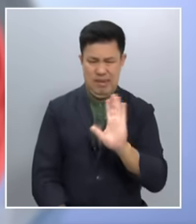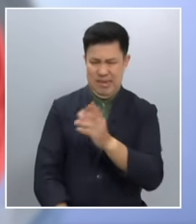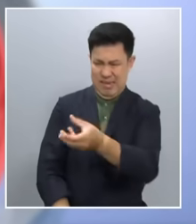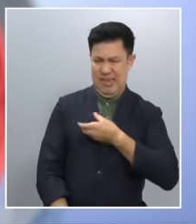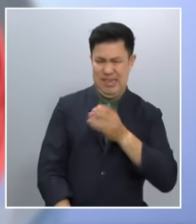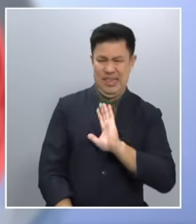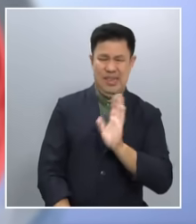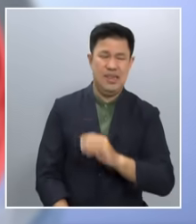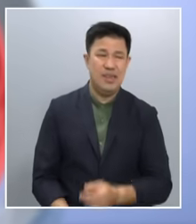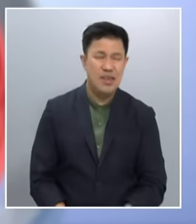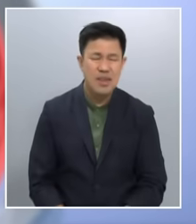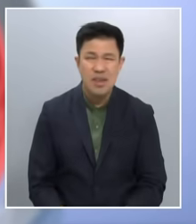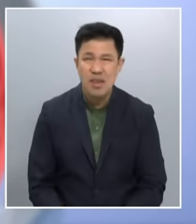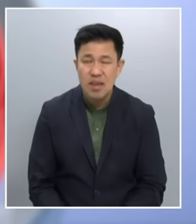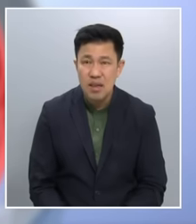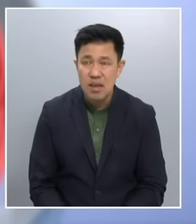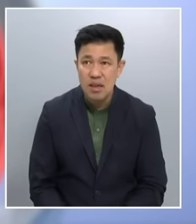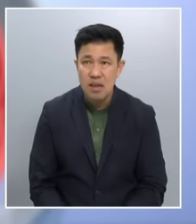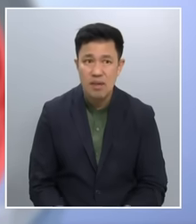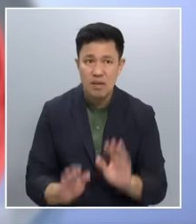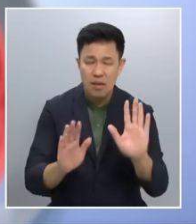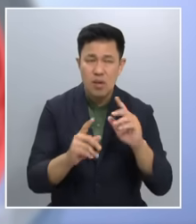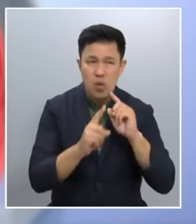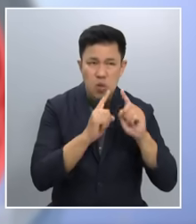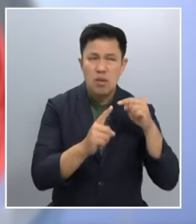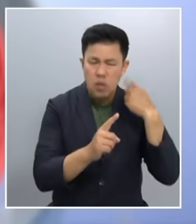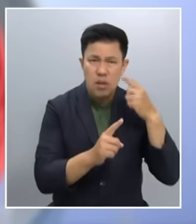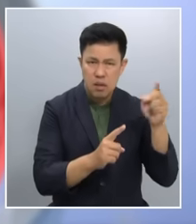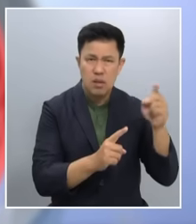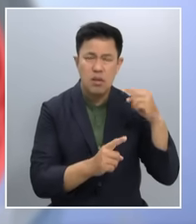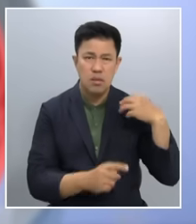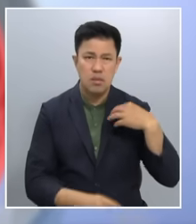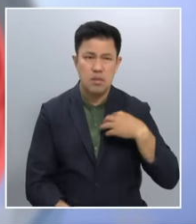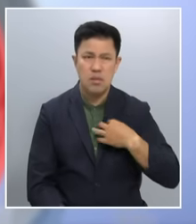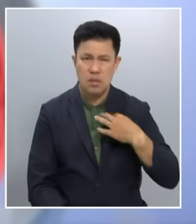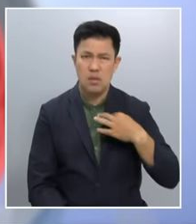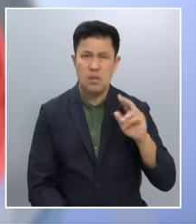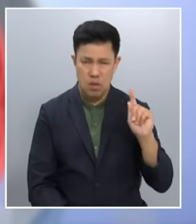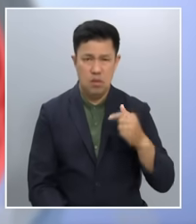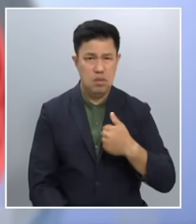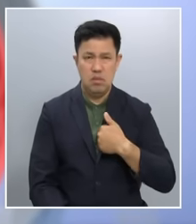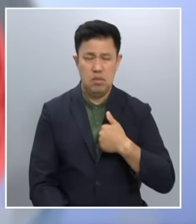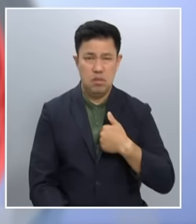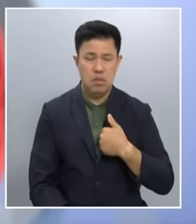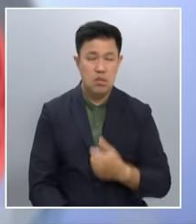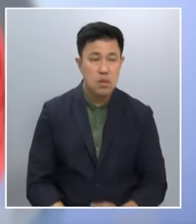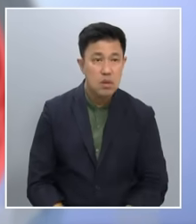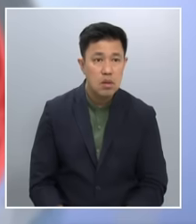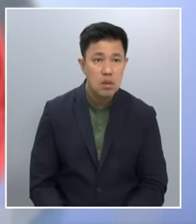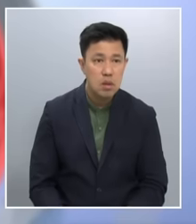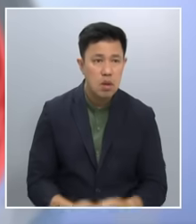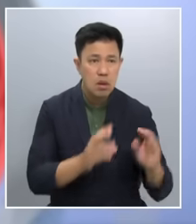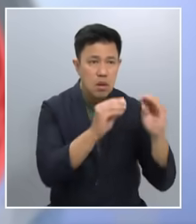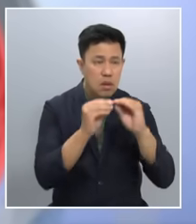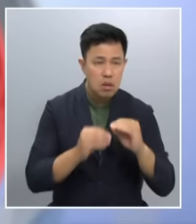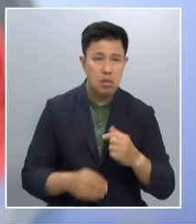ไป แล้วไงเส้นทางวันนี้พี่ปรึกษาพี่ครับแล้วกันครับเพราะว่าผมไม่ได้เป็นผู้ มีอำนาจ ใน เรื่องของการไม่สนุกไม่ใ